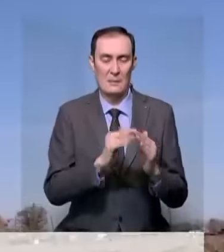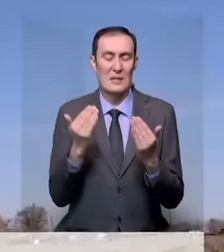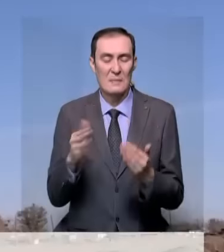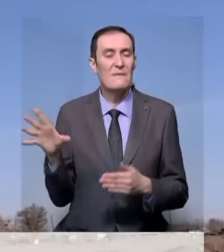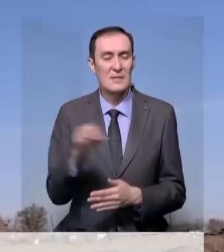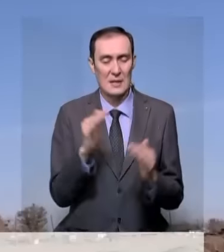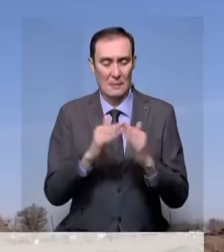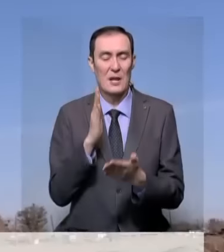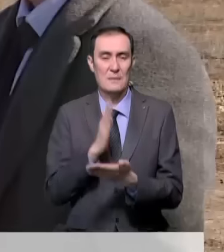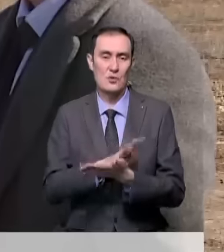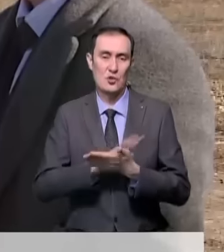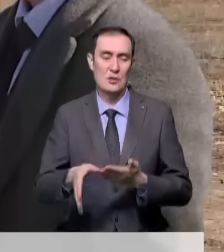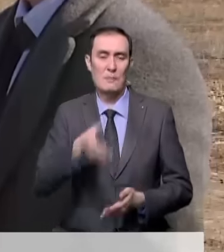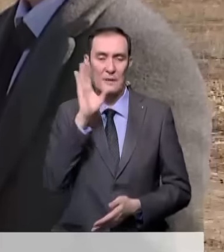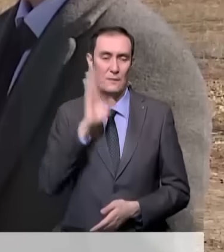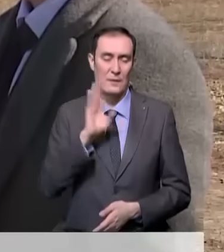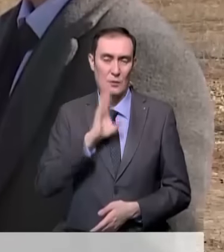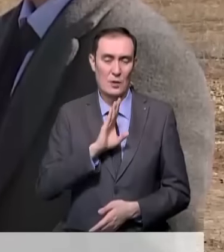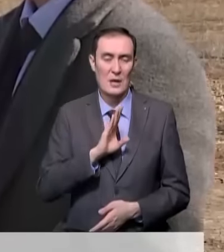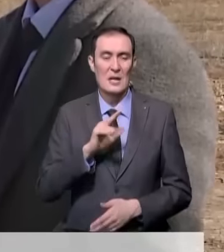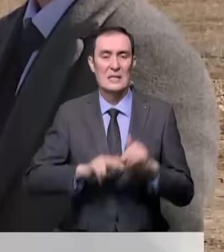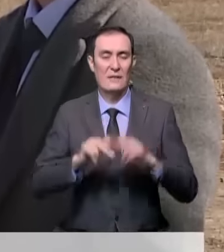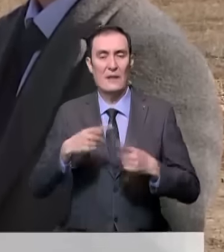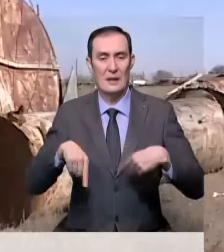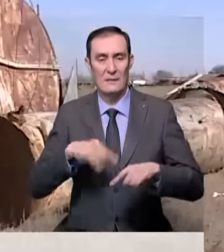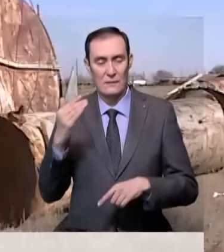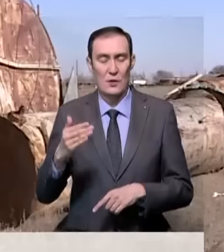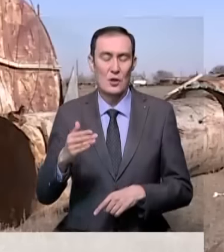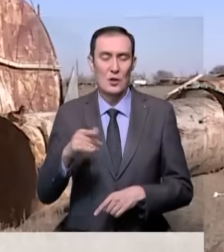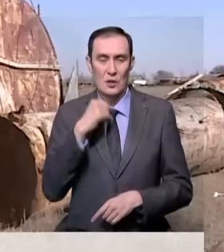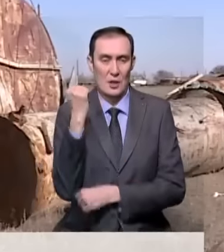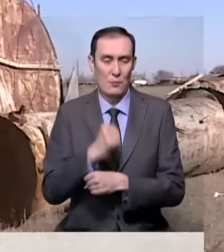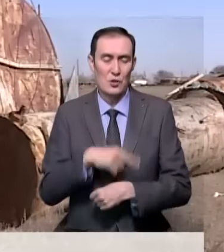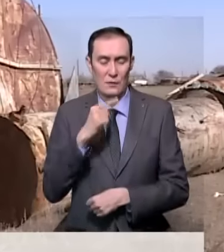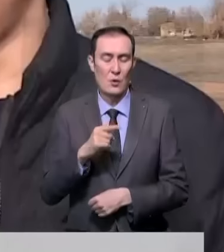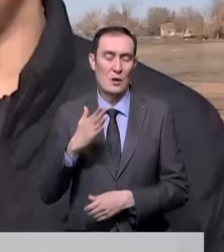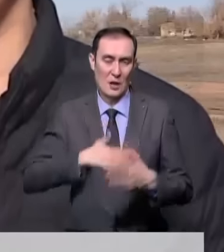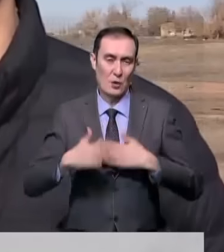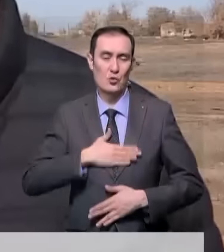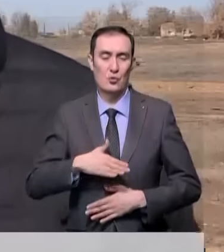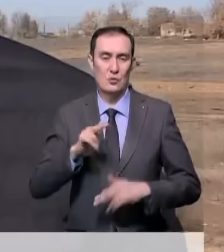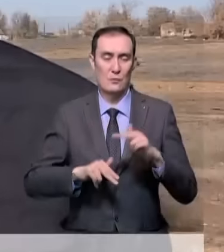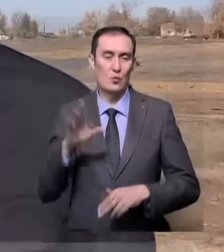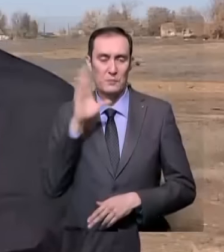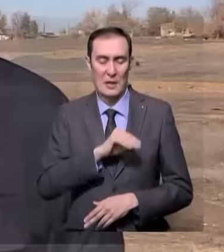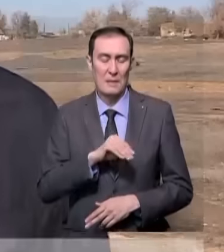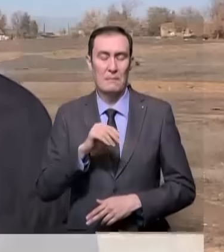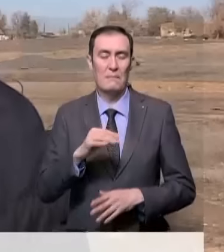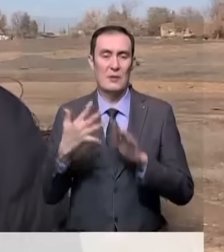же все дома обеспечены чистой питьевой водой. Подрядчик Исимжан Димбаев рад, что работы закончены в срок. В поселке установили